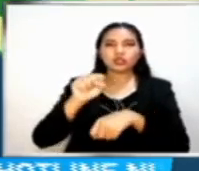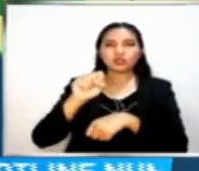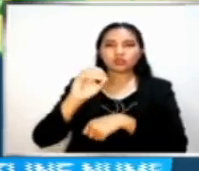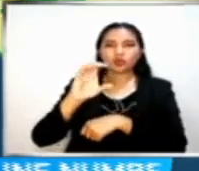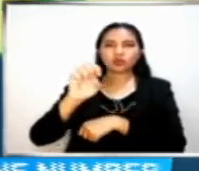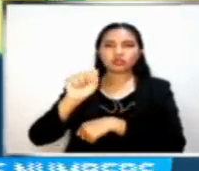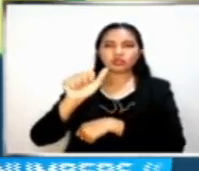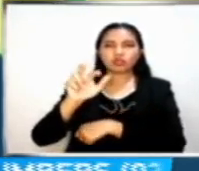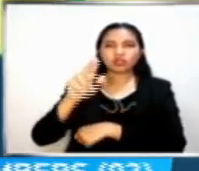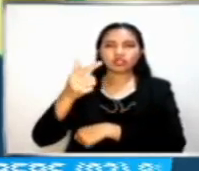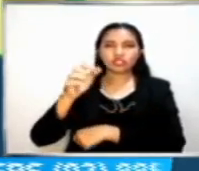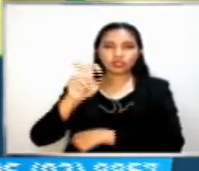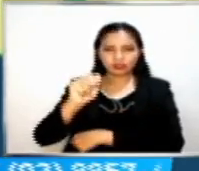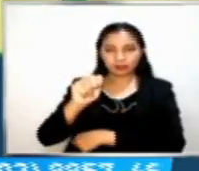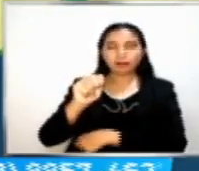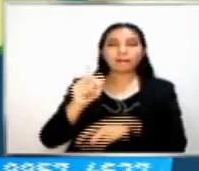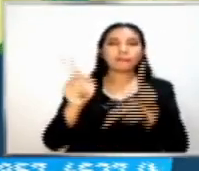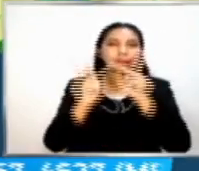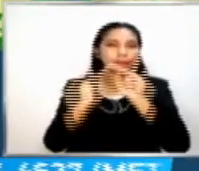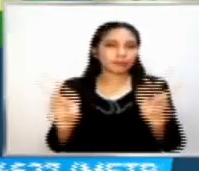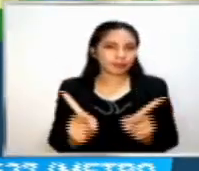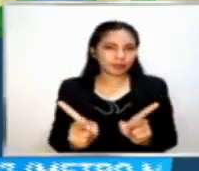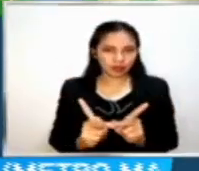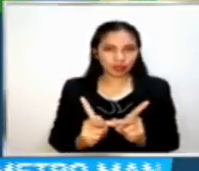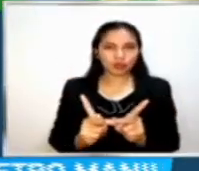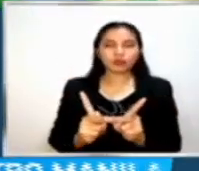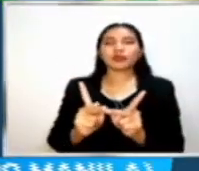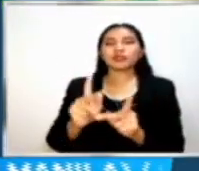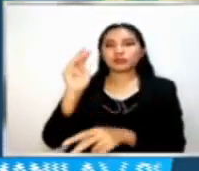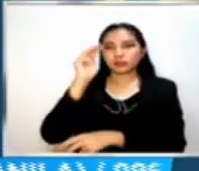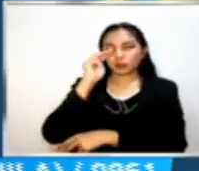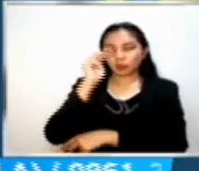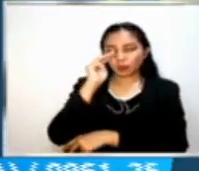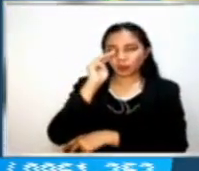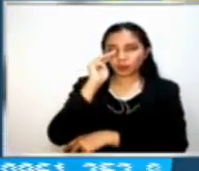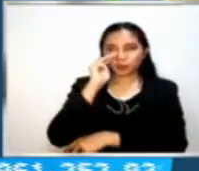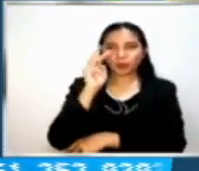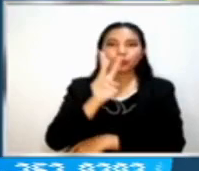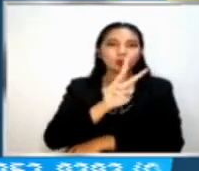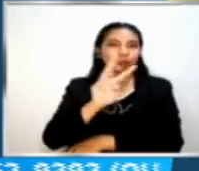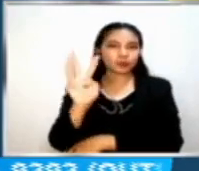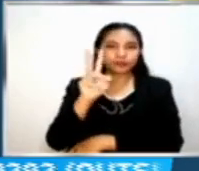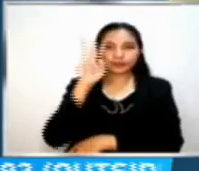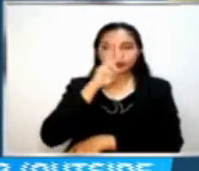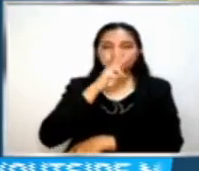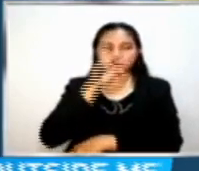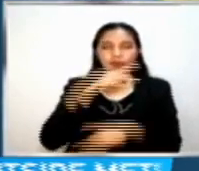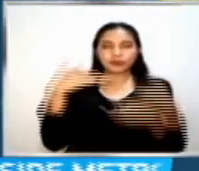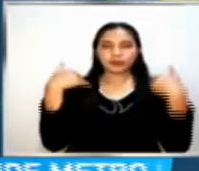bahagi ng Palawan, Mindoro at Western Visayas. Manatili lamang na